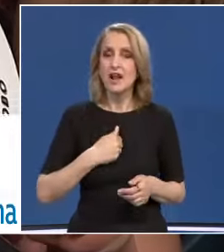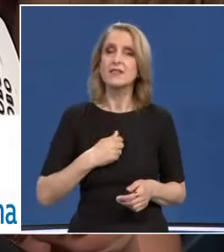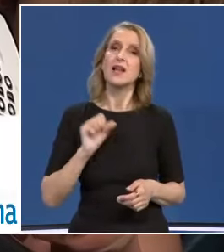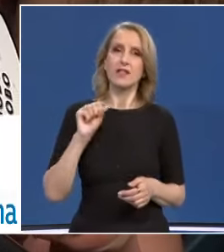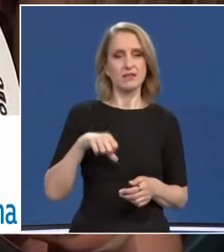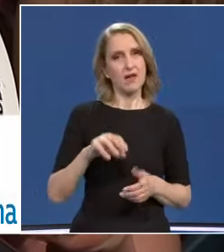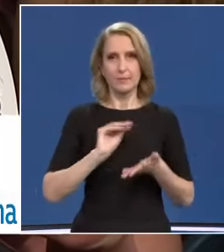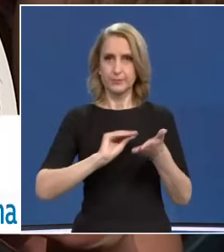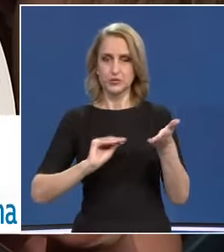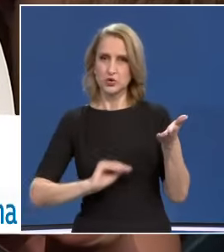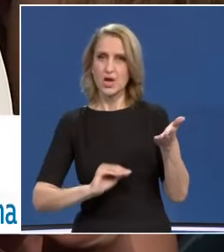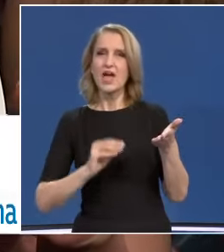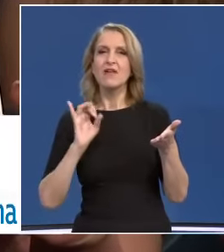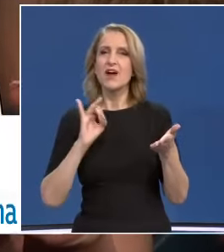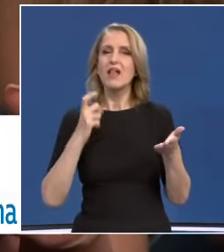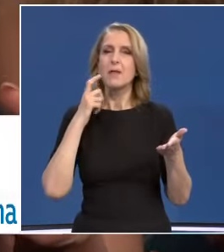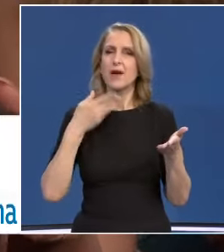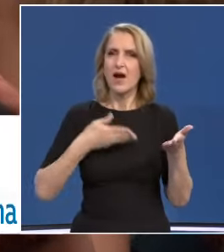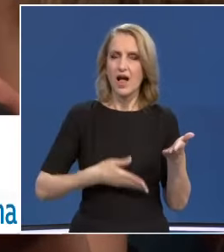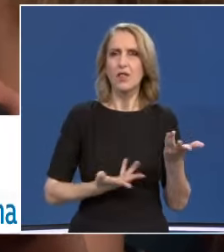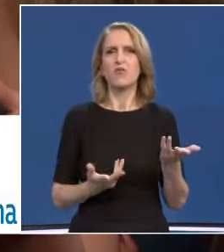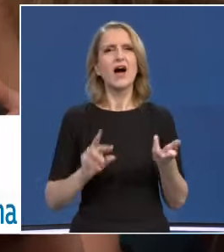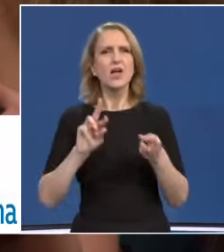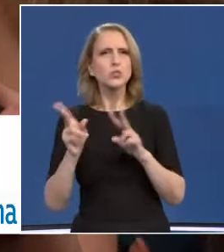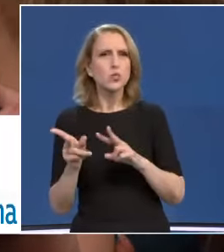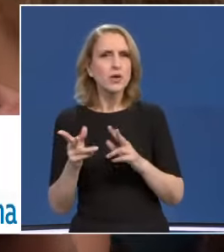са и Ивайла Бакалова и нейния казус. А други известни?